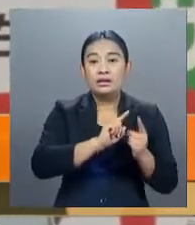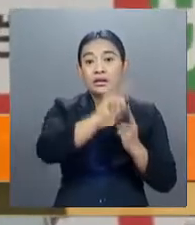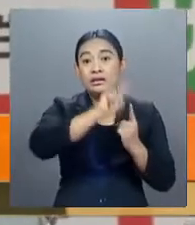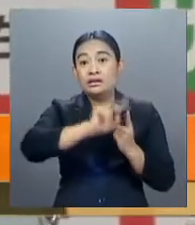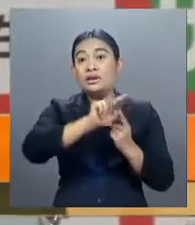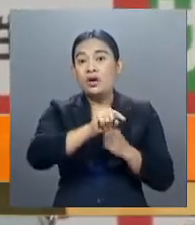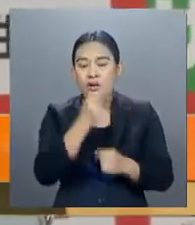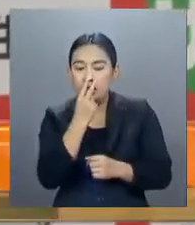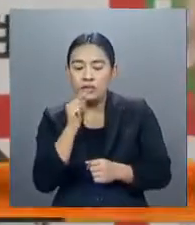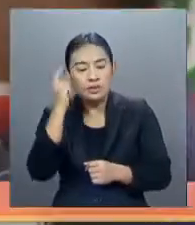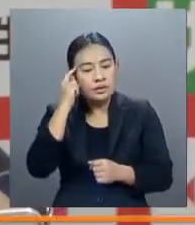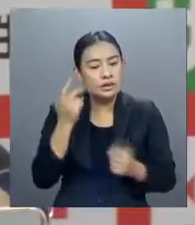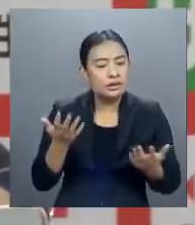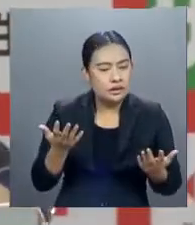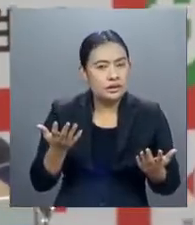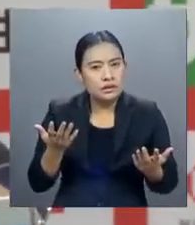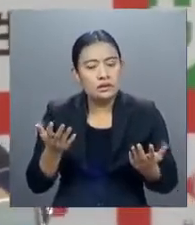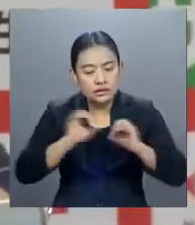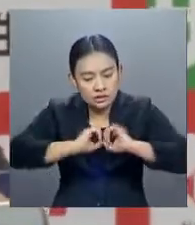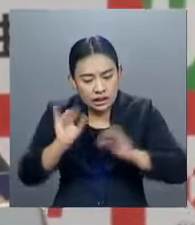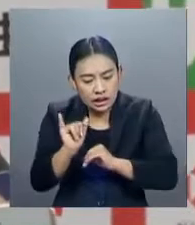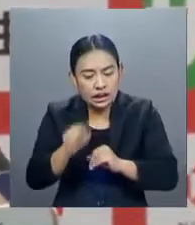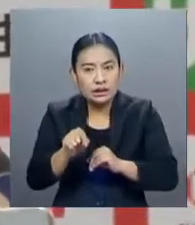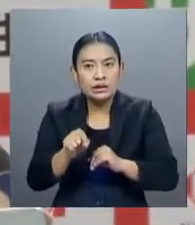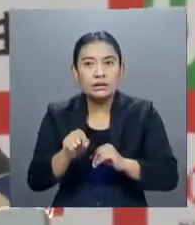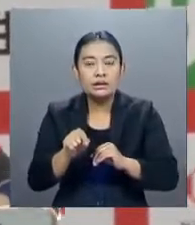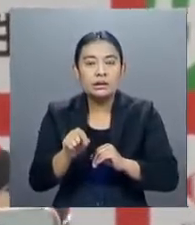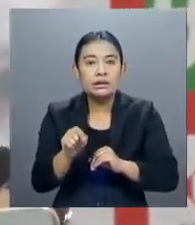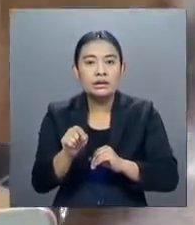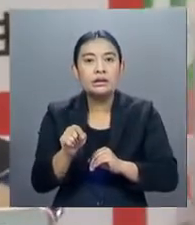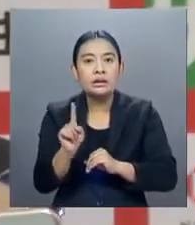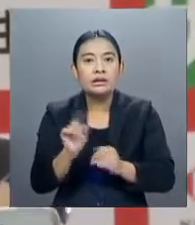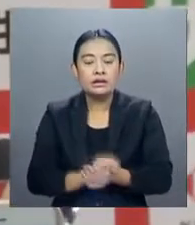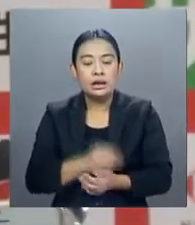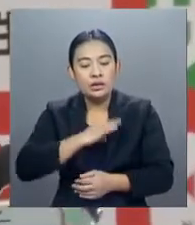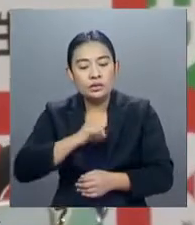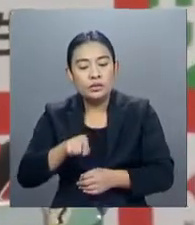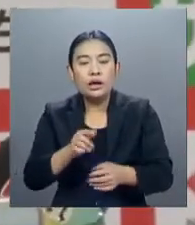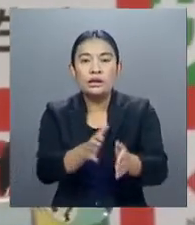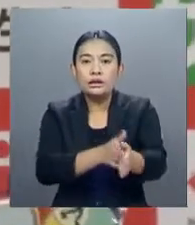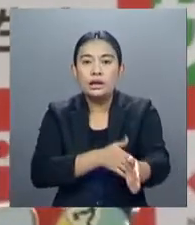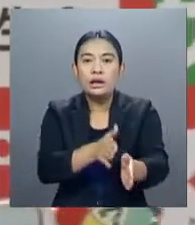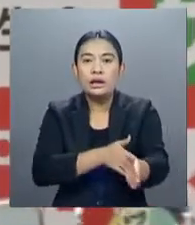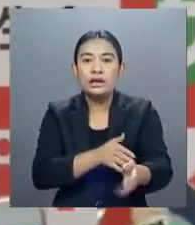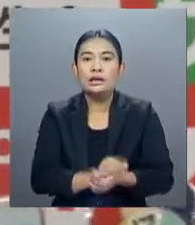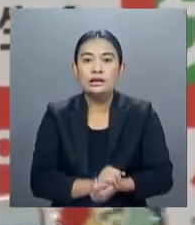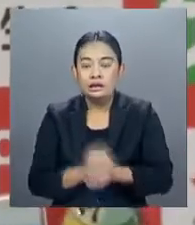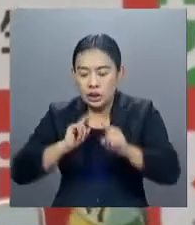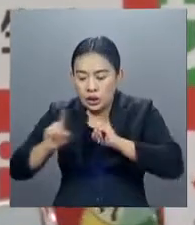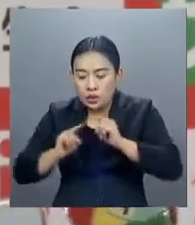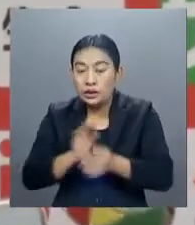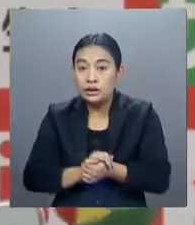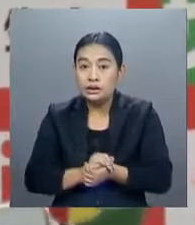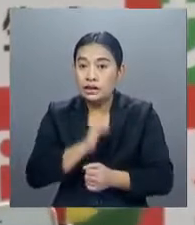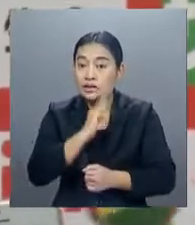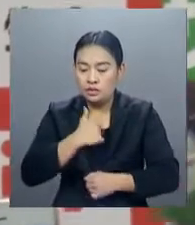มือนวอร์มไม่ถึงอะค่ะคือจริงๆก็มองถึงแต่ว่าเรายังค่อนข้างเฉื่อยแล้วคราวนี้ก็เลยคุยกันอยู่แล้วว่าถ้ามีโอกาสได้ลงไป